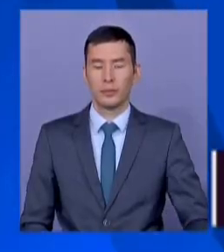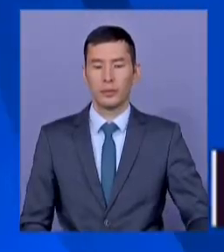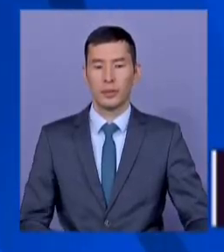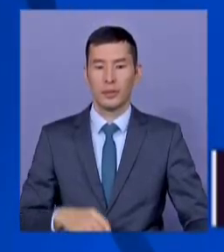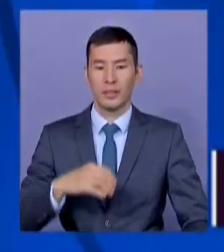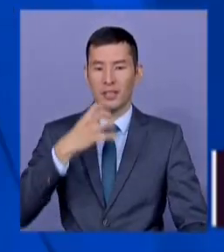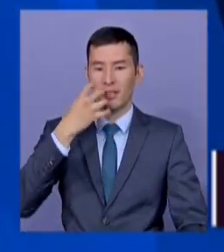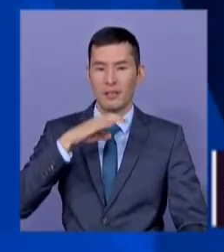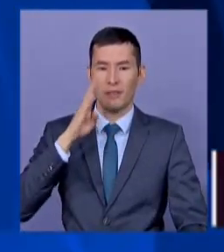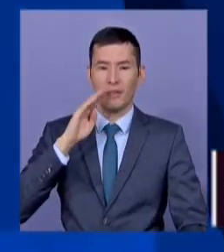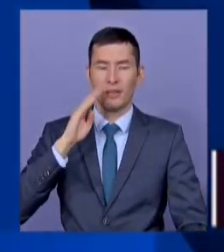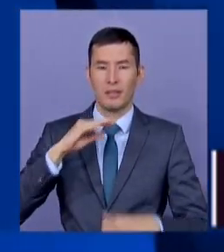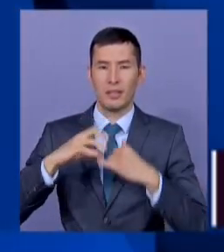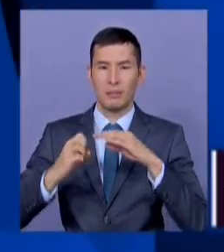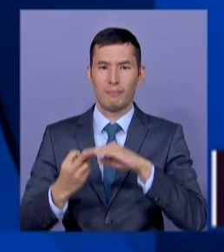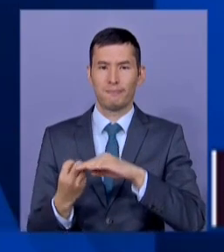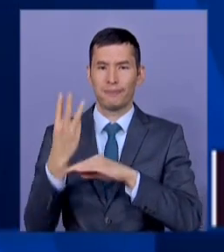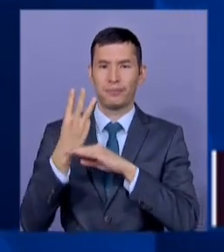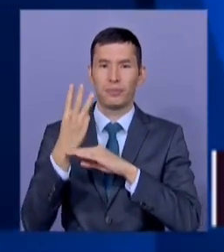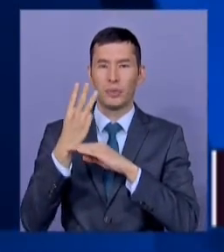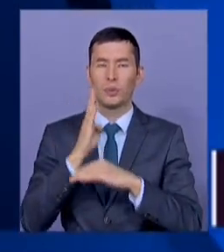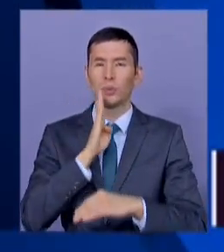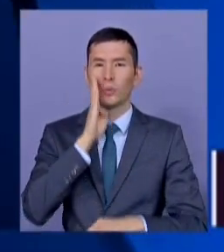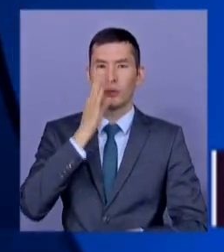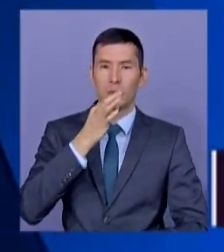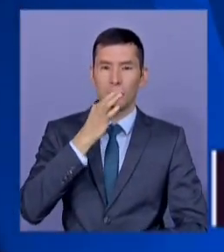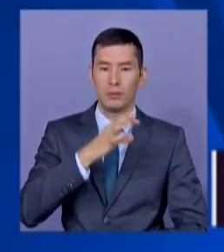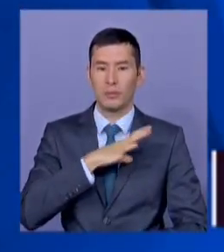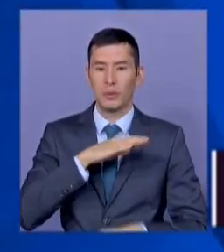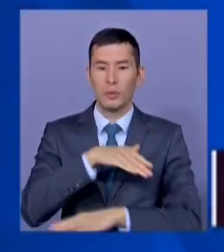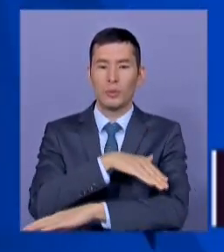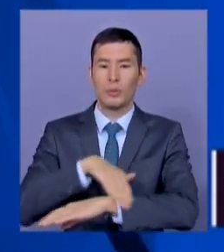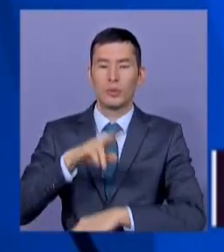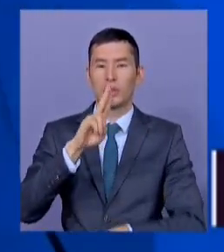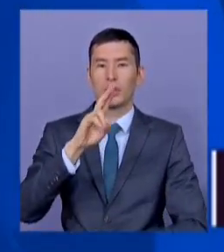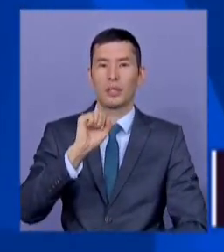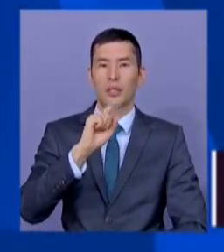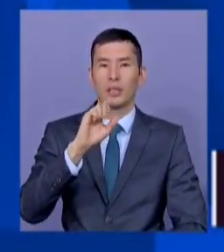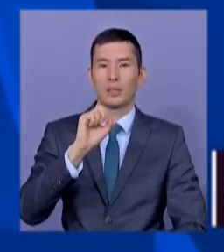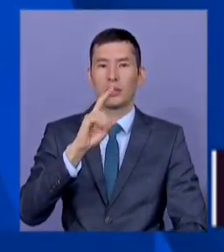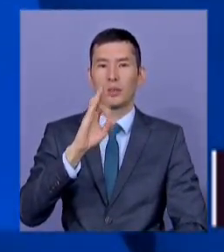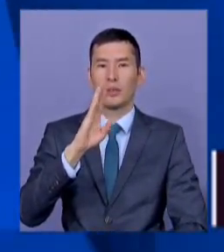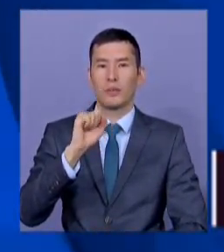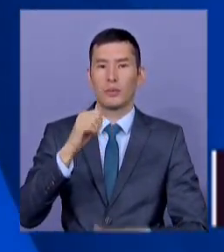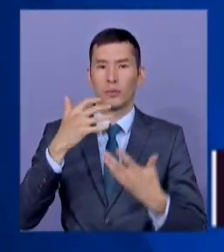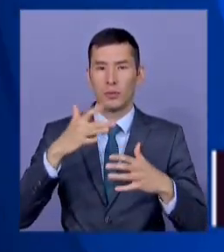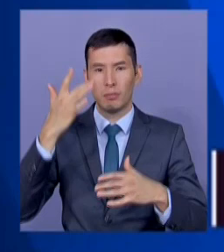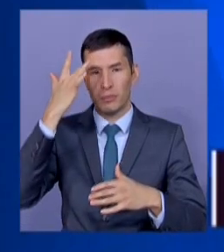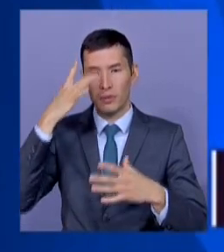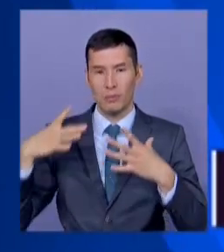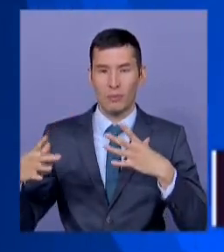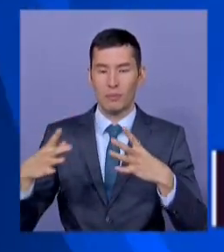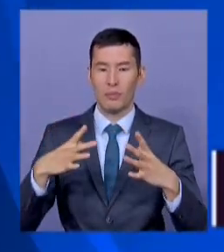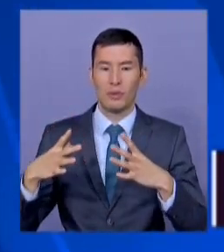Горячий фонтан воды из-под земли снова хлынул этим утром. В итоге улица Казакова превратилась в настоящее болото. Несколько микрорайонов